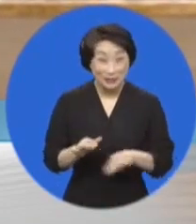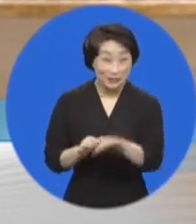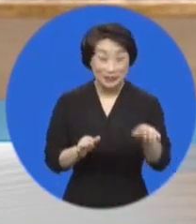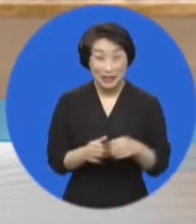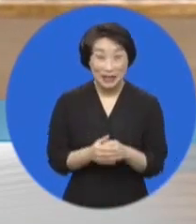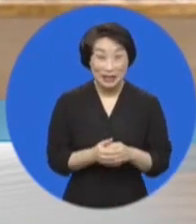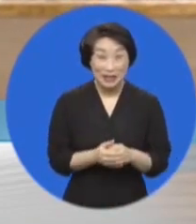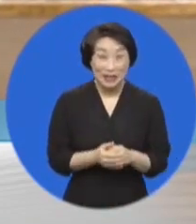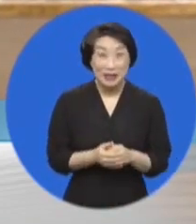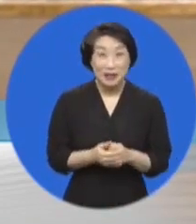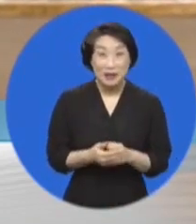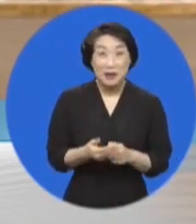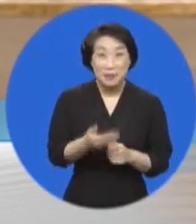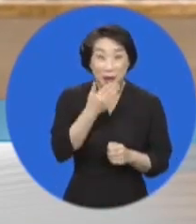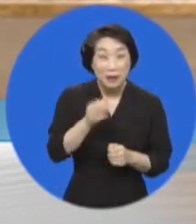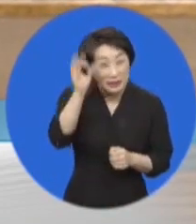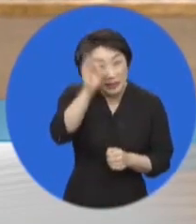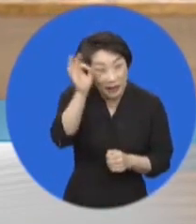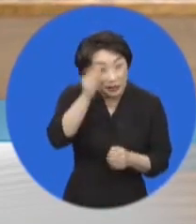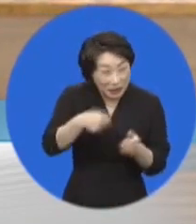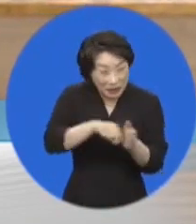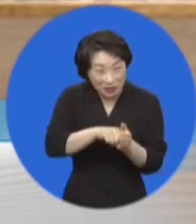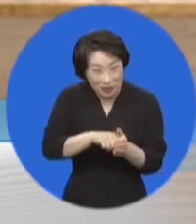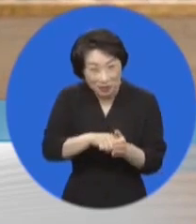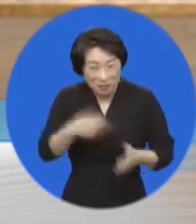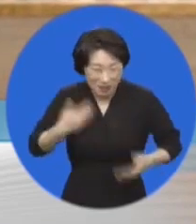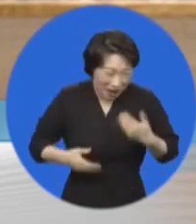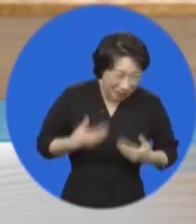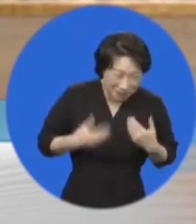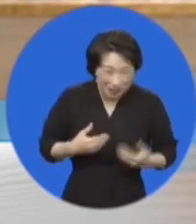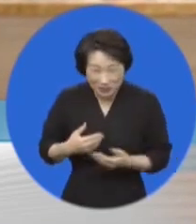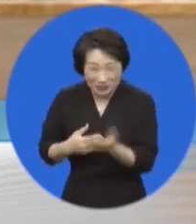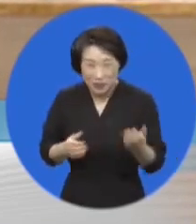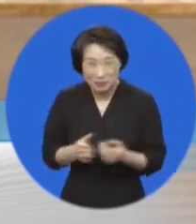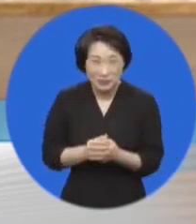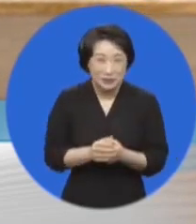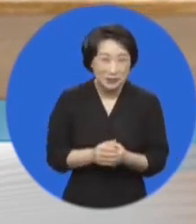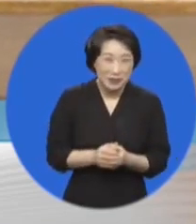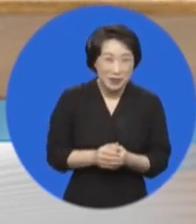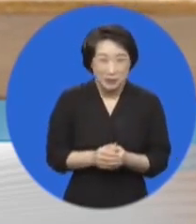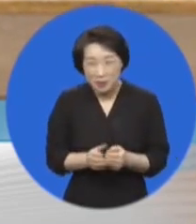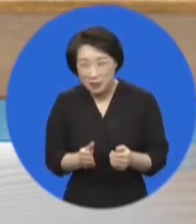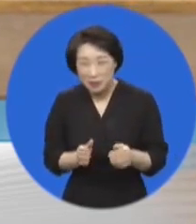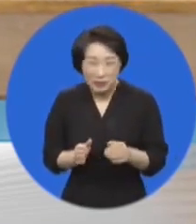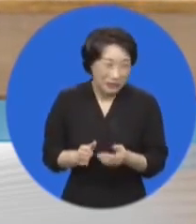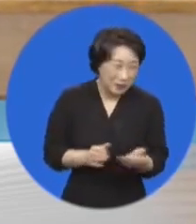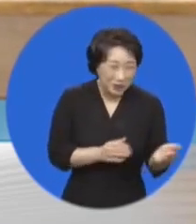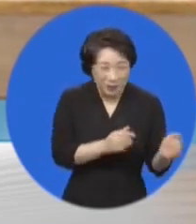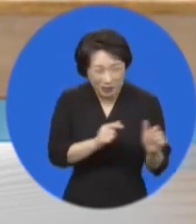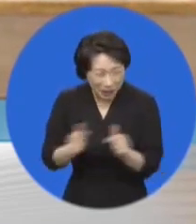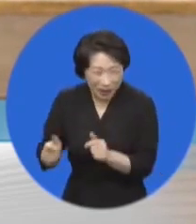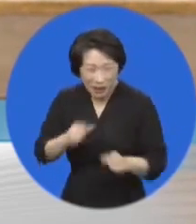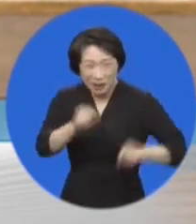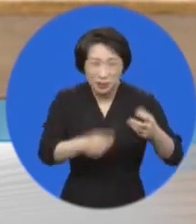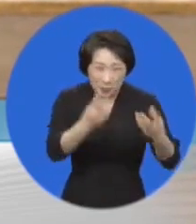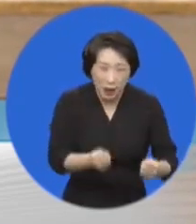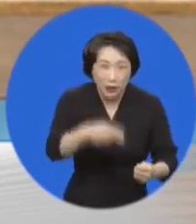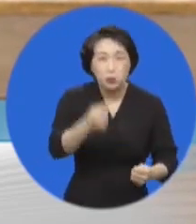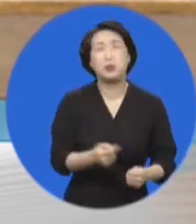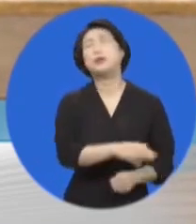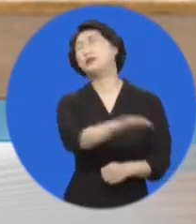찾으려고 이리저리 다니면서 저 부들고 옆 부들고 큰 것 붙들었다 별짓 다 해도